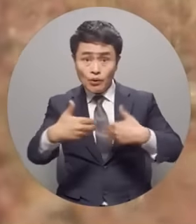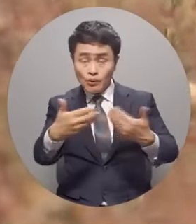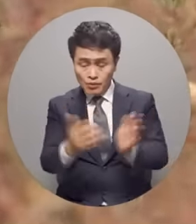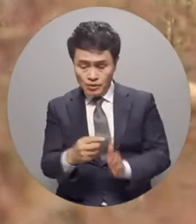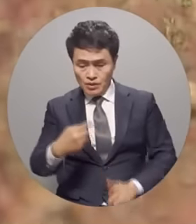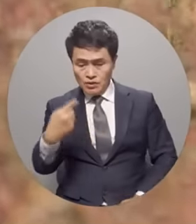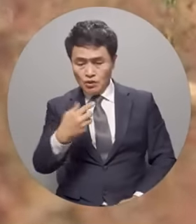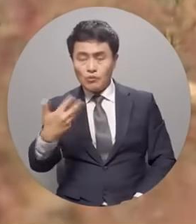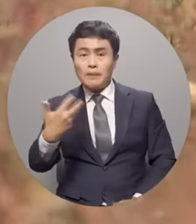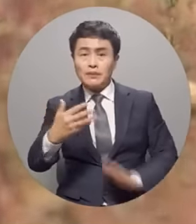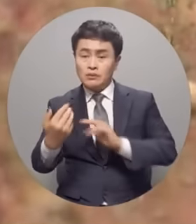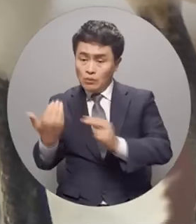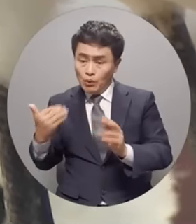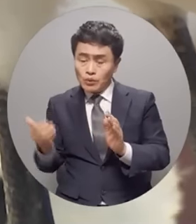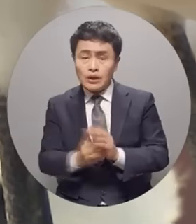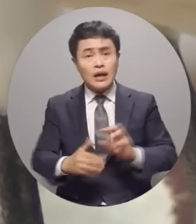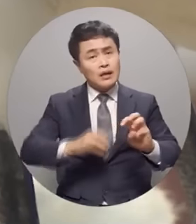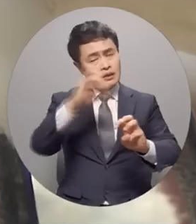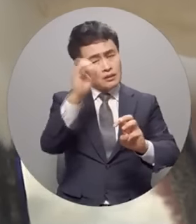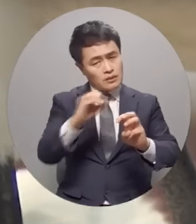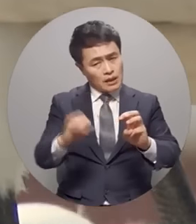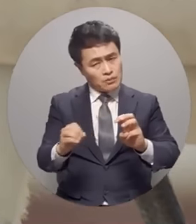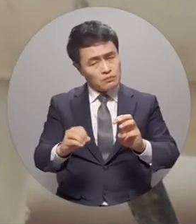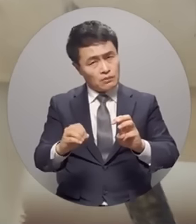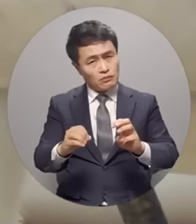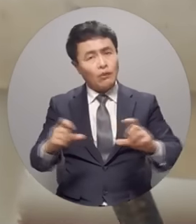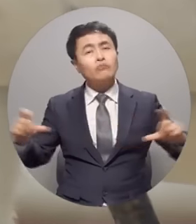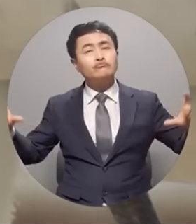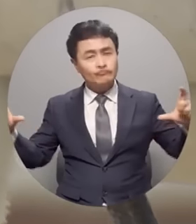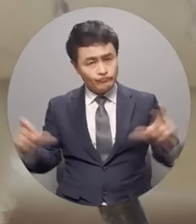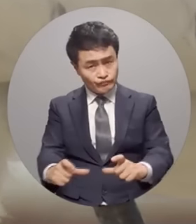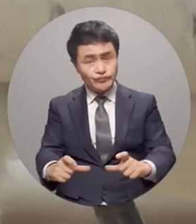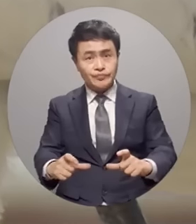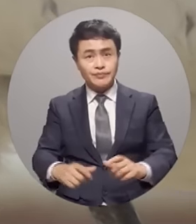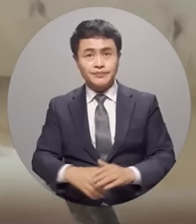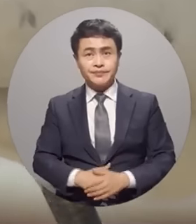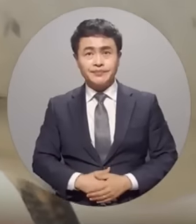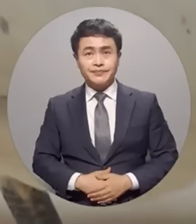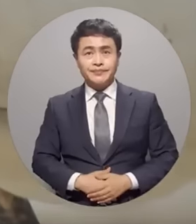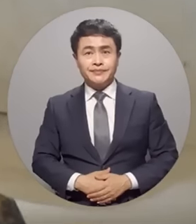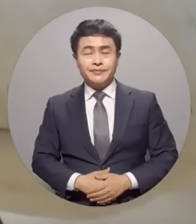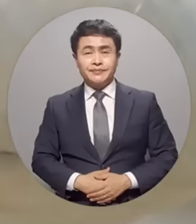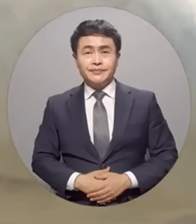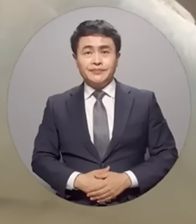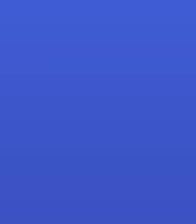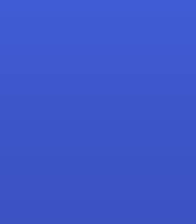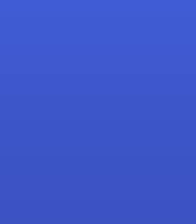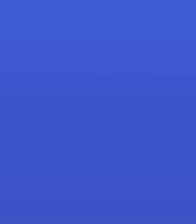1980년대 이전보다 30% 이상 줄어든 것으로 파악되고 있습니다. MBC 뉴스 김민욱입니다.